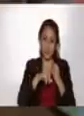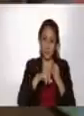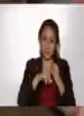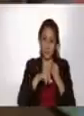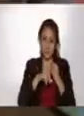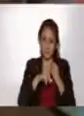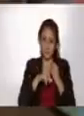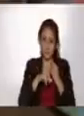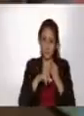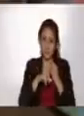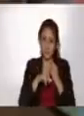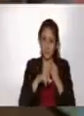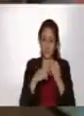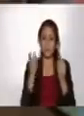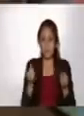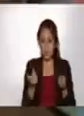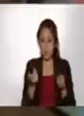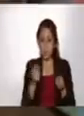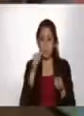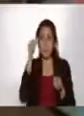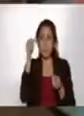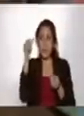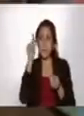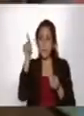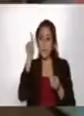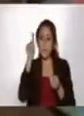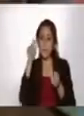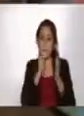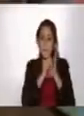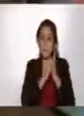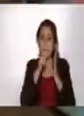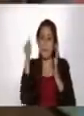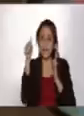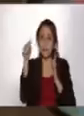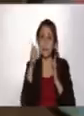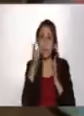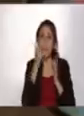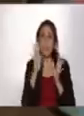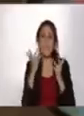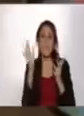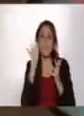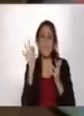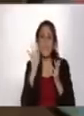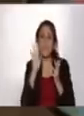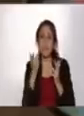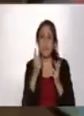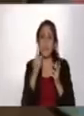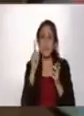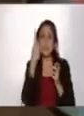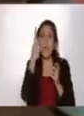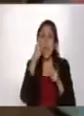رحت أقول لأختها رنت الجرس، أنت بقول لها يا نعيمة؟ قالت لي نعم. قلت لها أختك فين؟ قالت لي أختي ماما جات لك بقالك